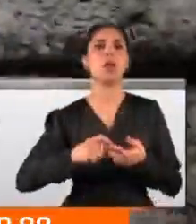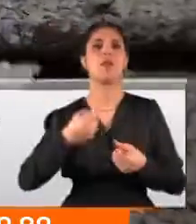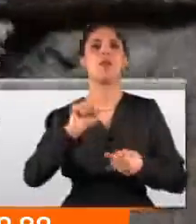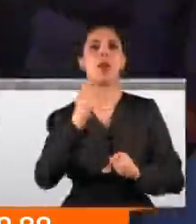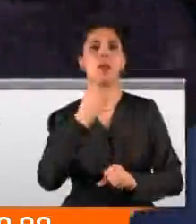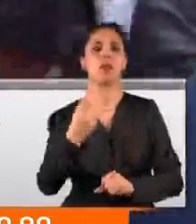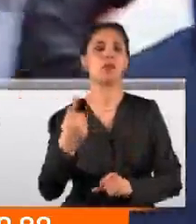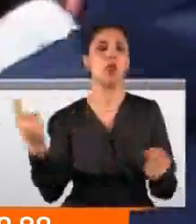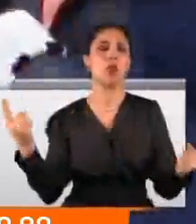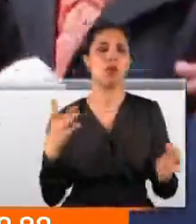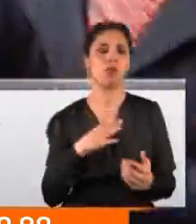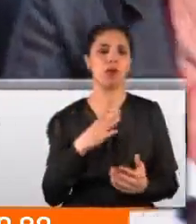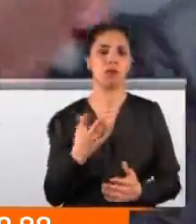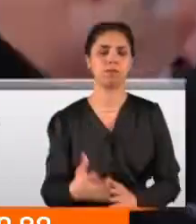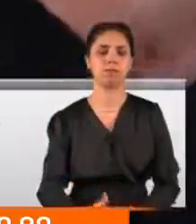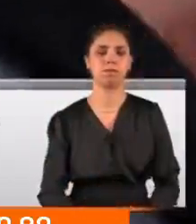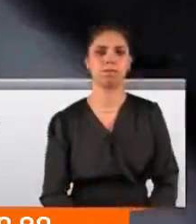alamayacağını söylüyor.